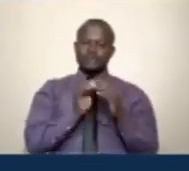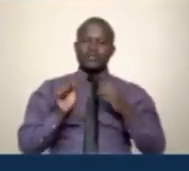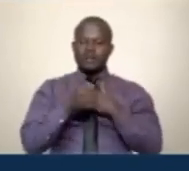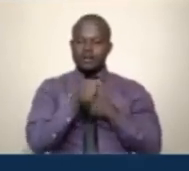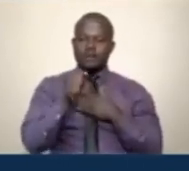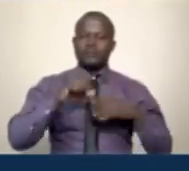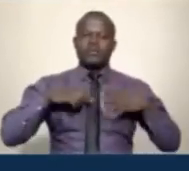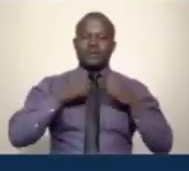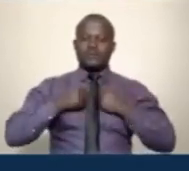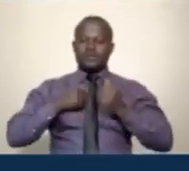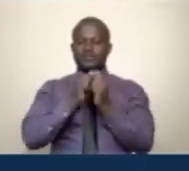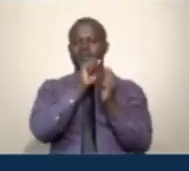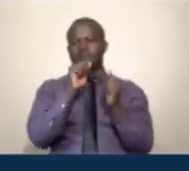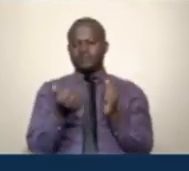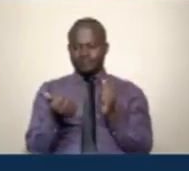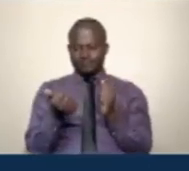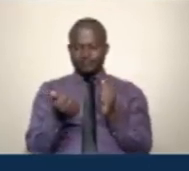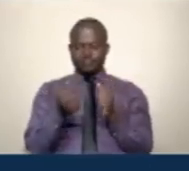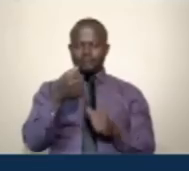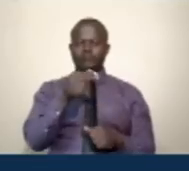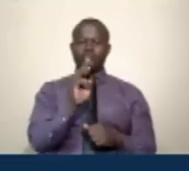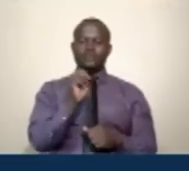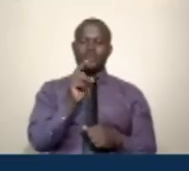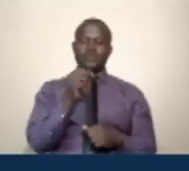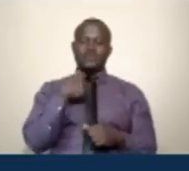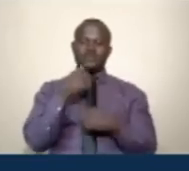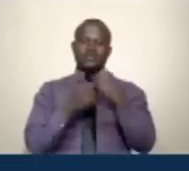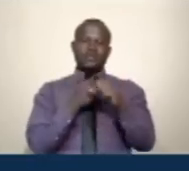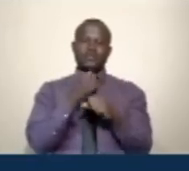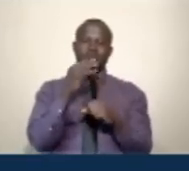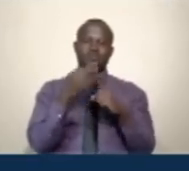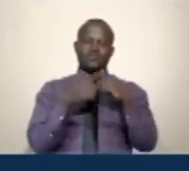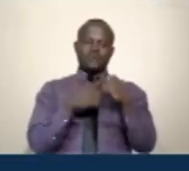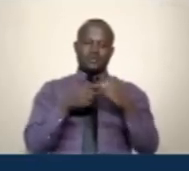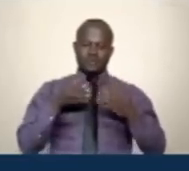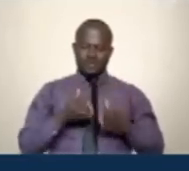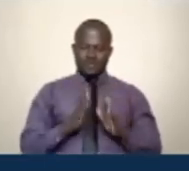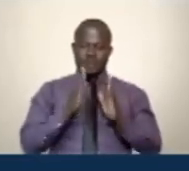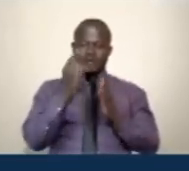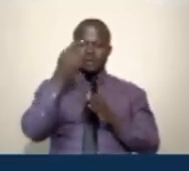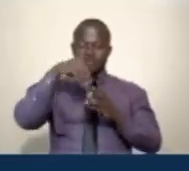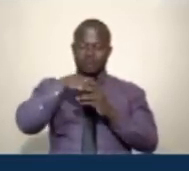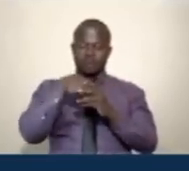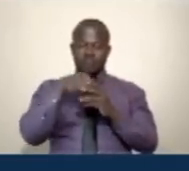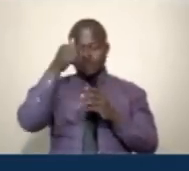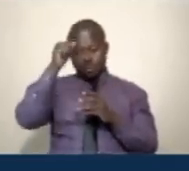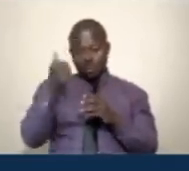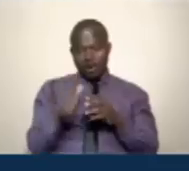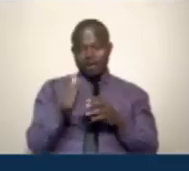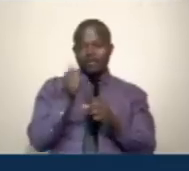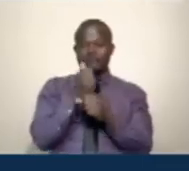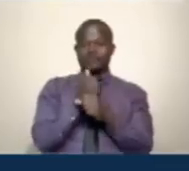imibereho y'Abanyarwanda n'ibindi. Habimana Venuste w'imyaka 36 y'amavuko n'umwe mu banyabugeni babigize